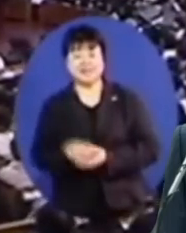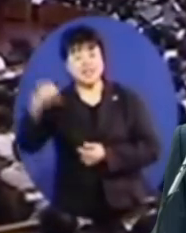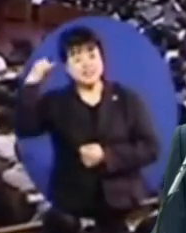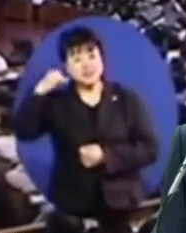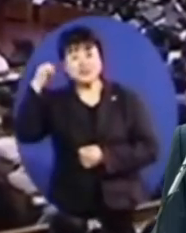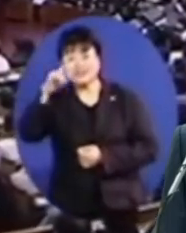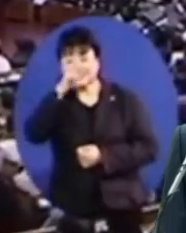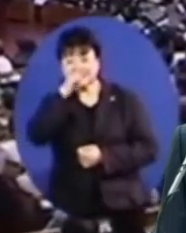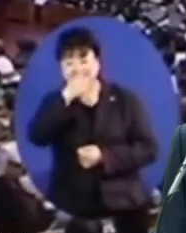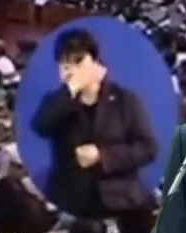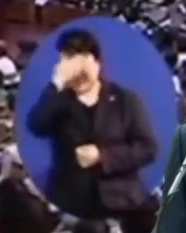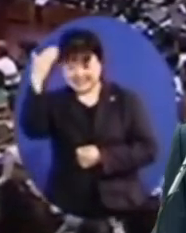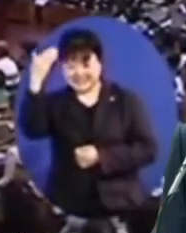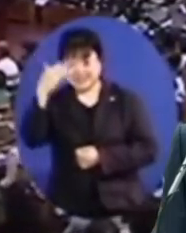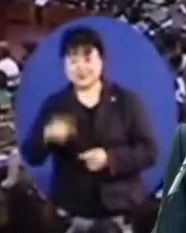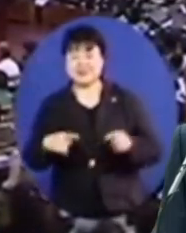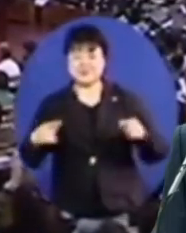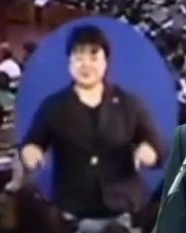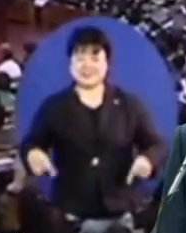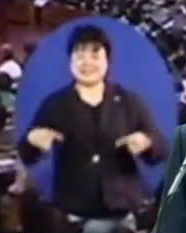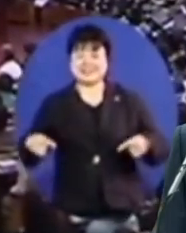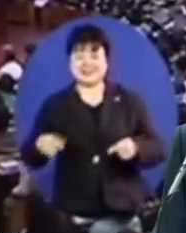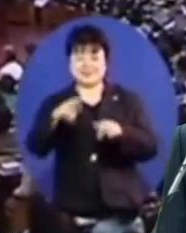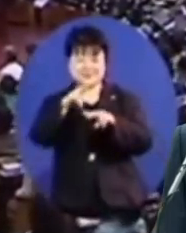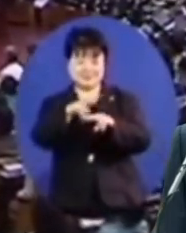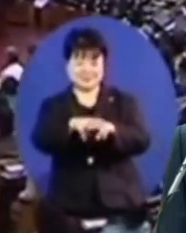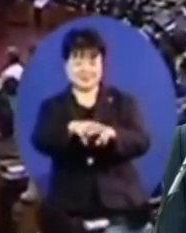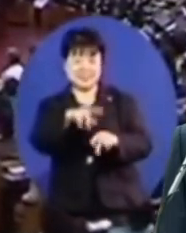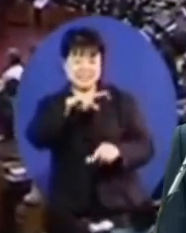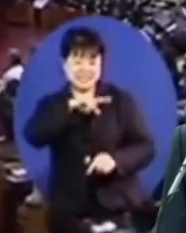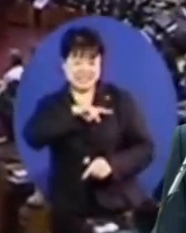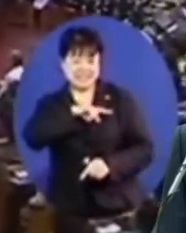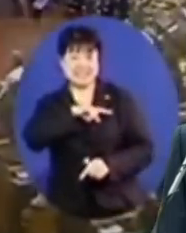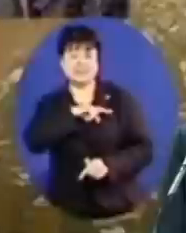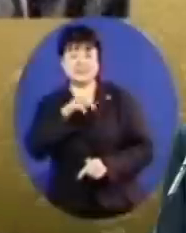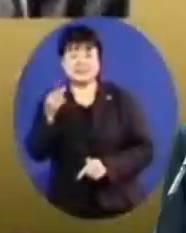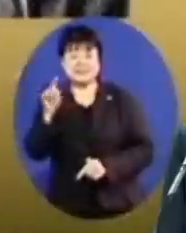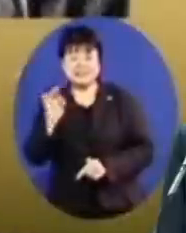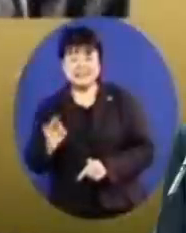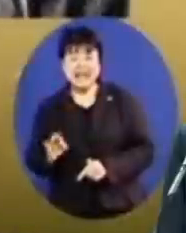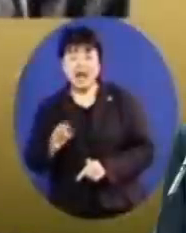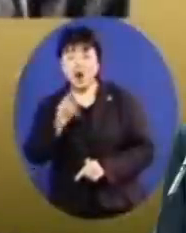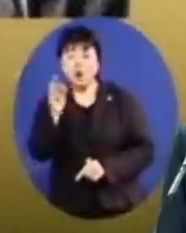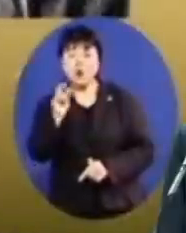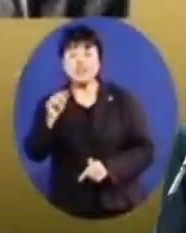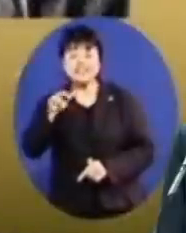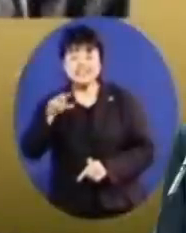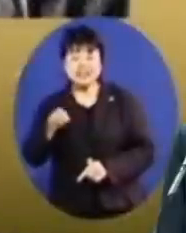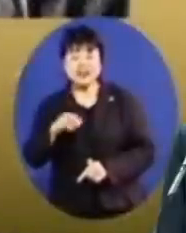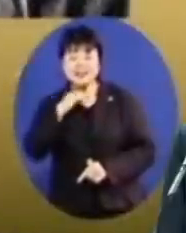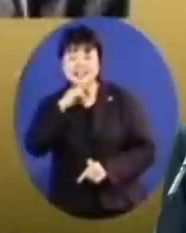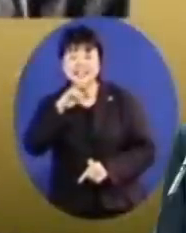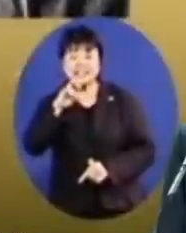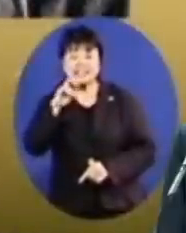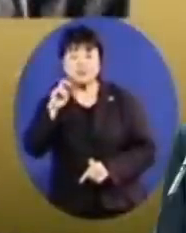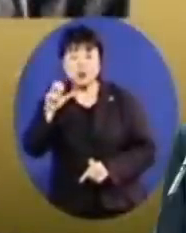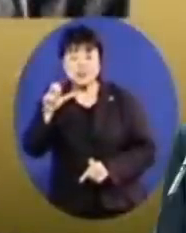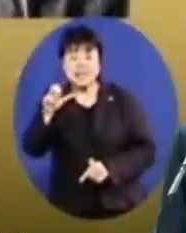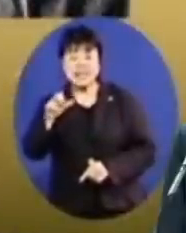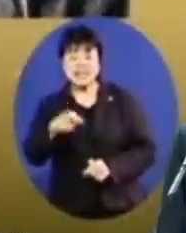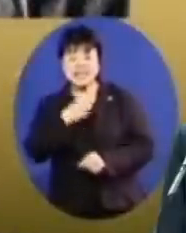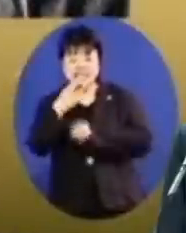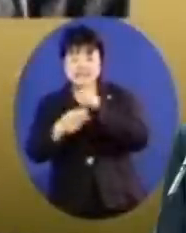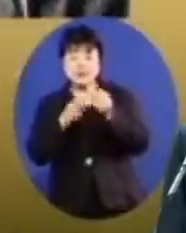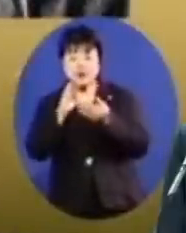중국에서 있었는데 한 젊은이가 휠체어를 타고 등장합니다. 그 이름은 장원청으로 25세인 그는 앞으로 3년 정도밖에는